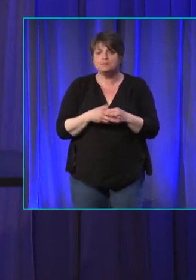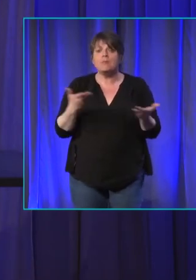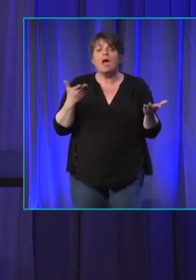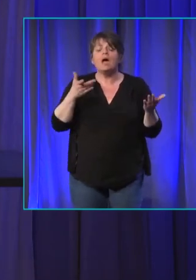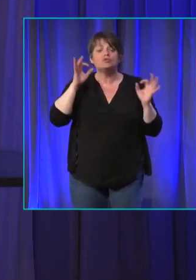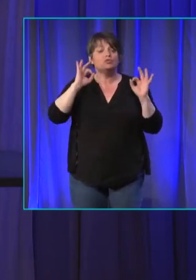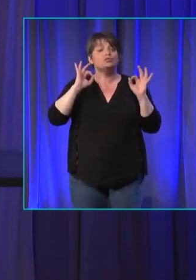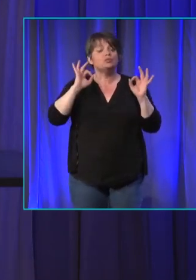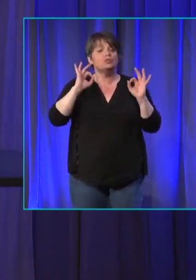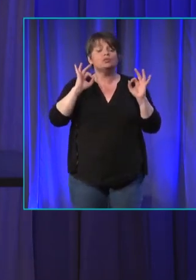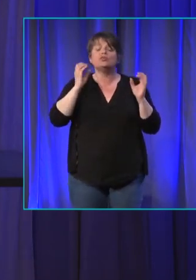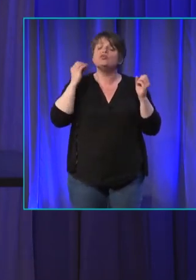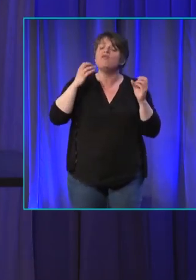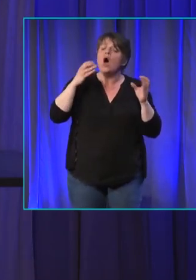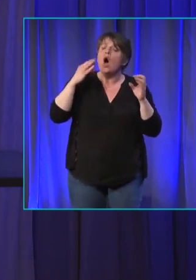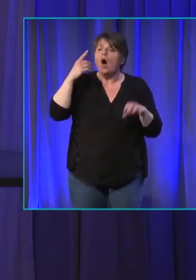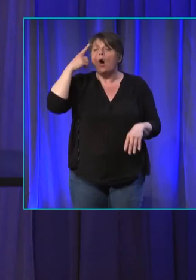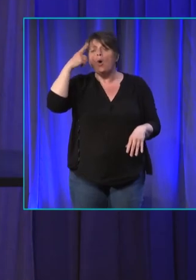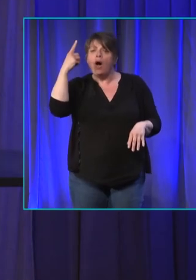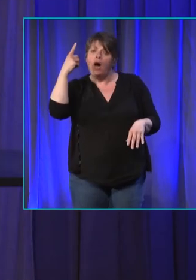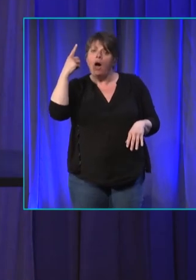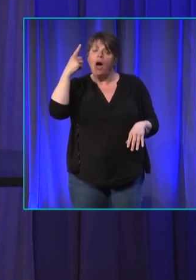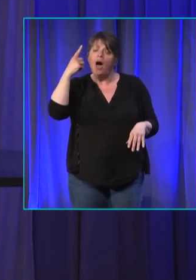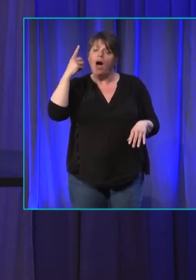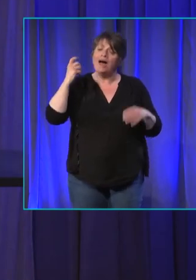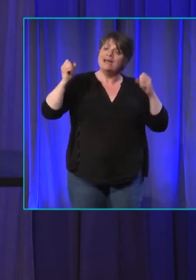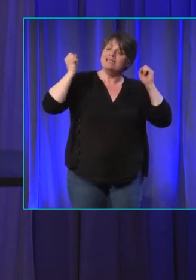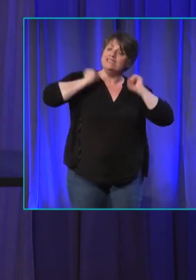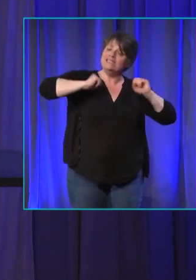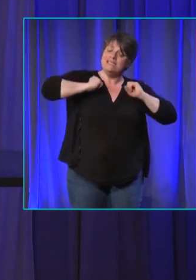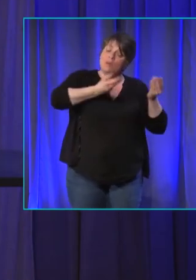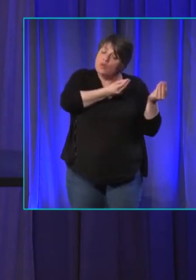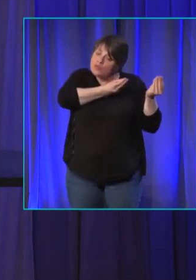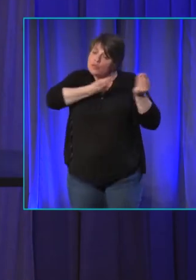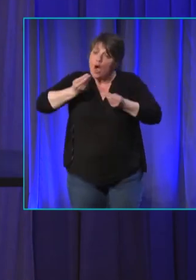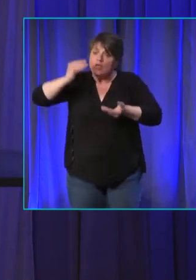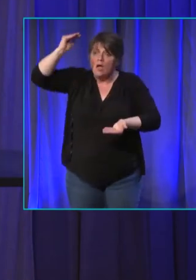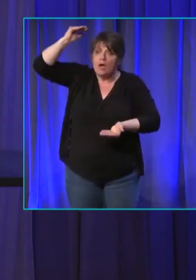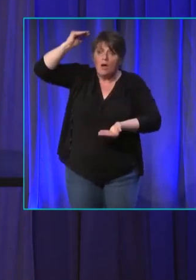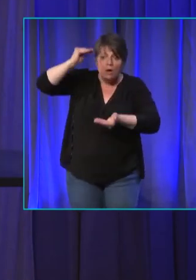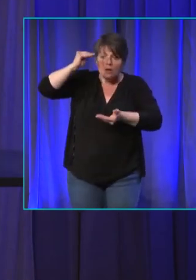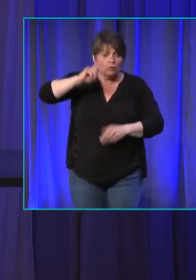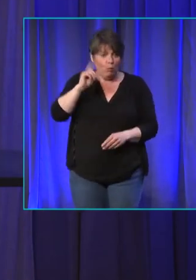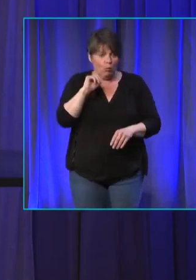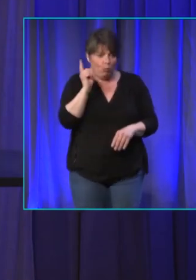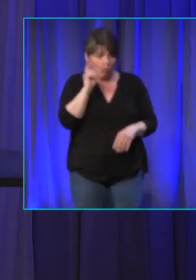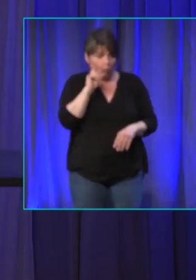D'ailleurs, à ce propos-là, on pense toujours que c'est la gym, la pratique de la gym qui fait rétrécir, c'est une aberration